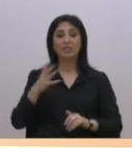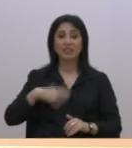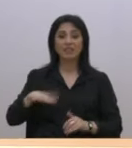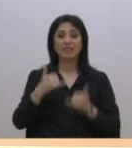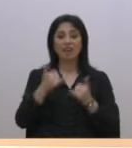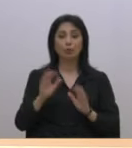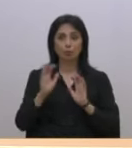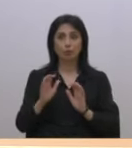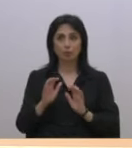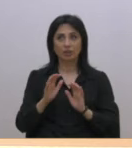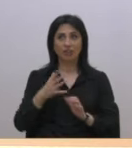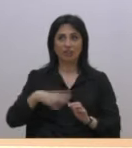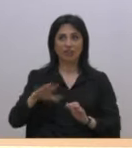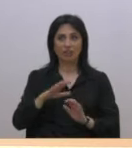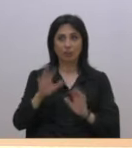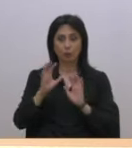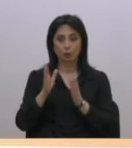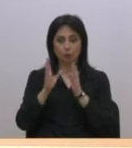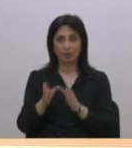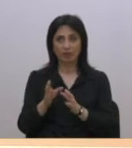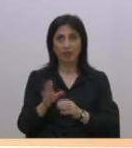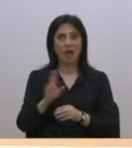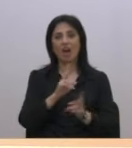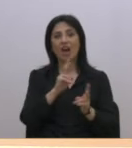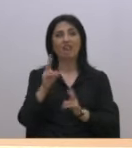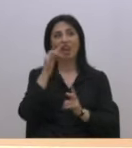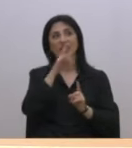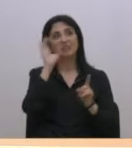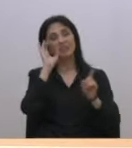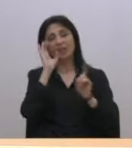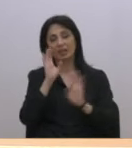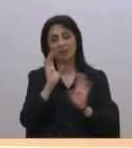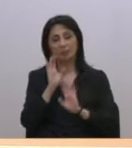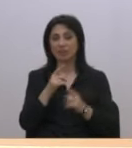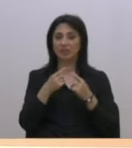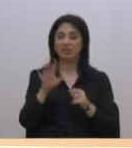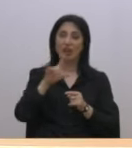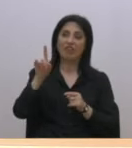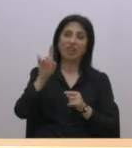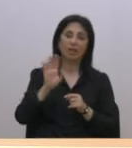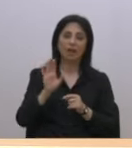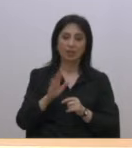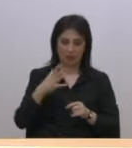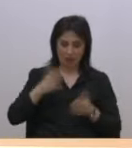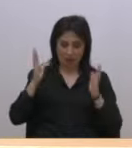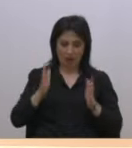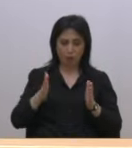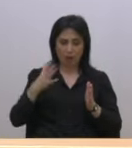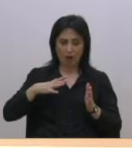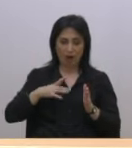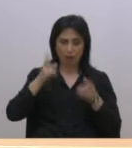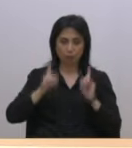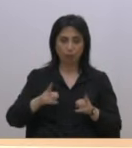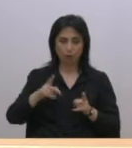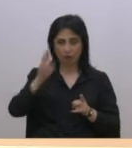საქართველოსთვის ზრუნვით და ქვეყნისთვის ზრუნვით, არა ვიღაცის ინტერესებით, არა სხვა ქვეყნიდან, არამედ პროქართული და ქართული